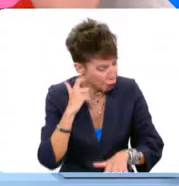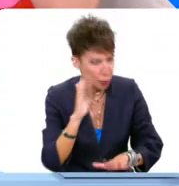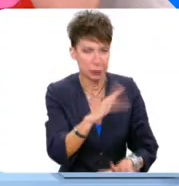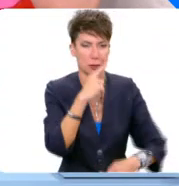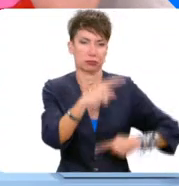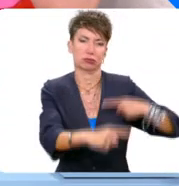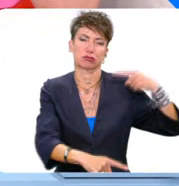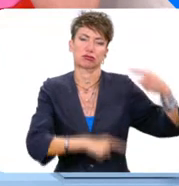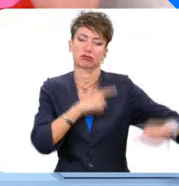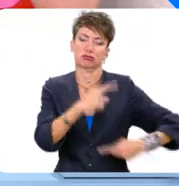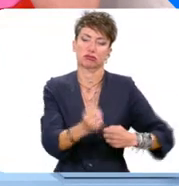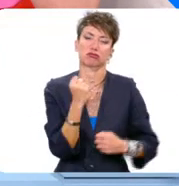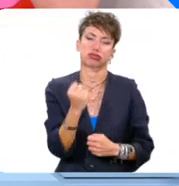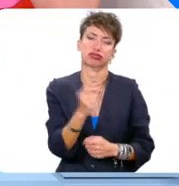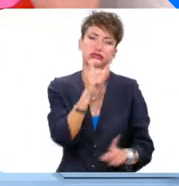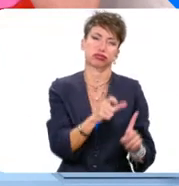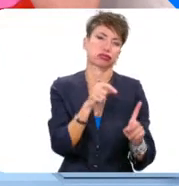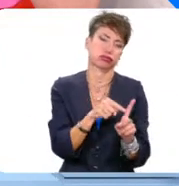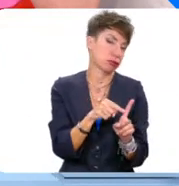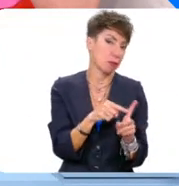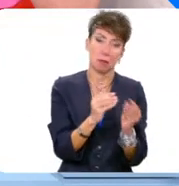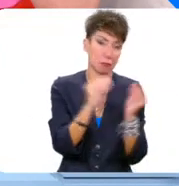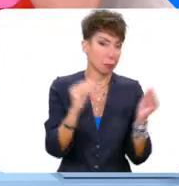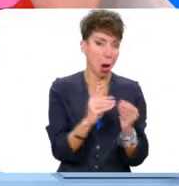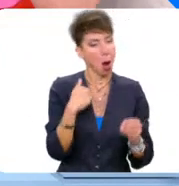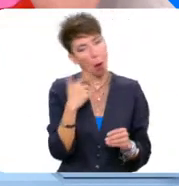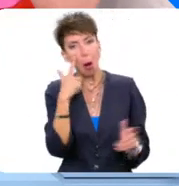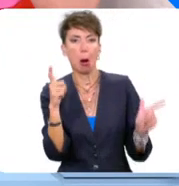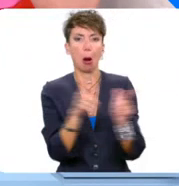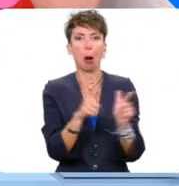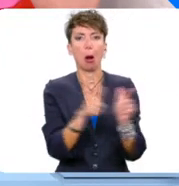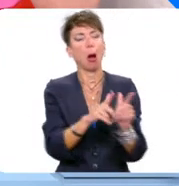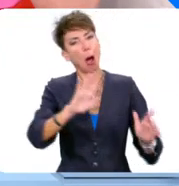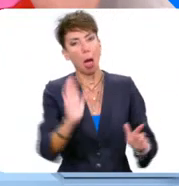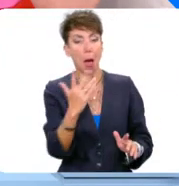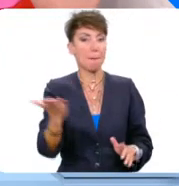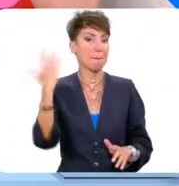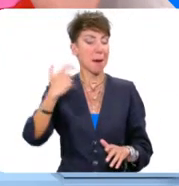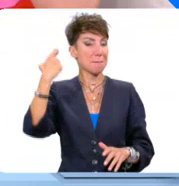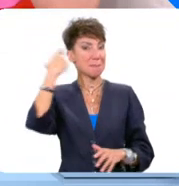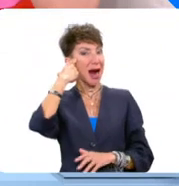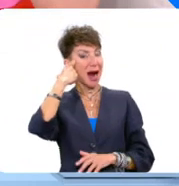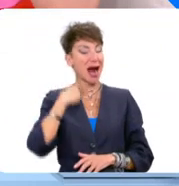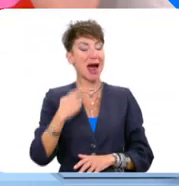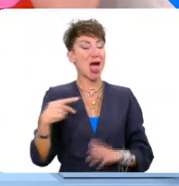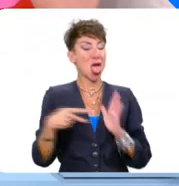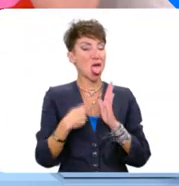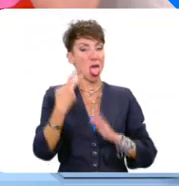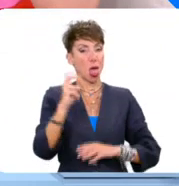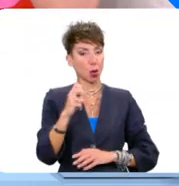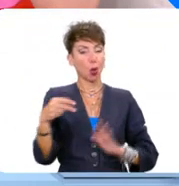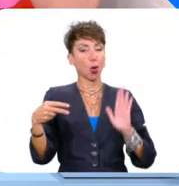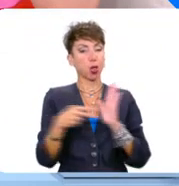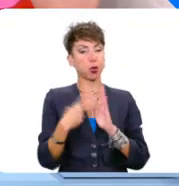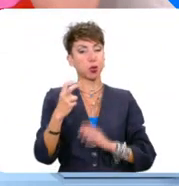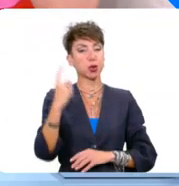εμπειρία αυτή την εμπειρία λοιπόν την δοκιμάσαμε και στον ιανό και σστο διομήδη η ίδια κατάσταση έγινε και στον ιανό και στο